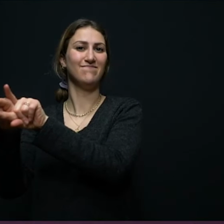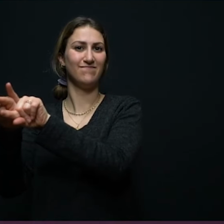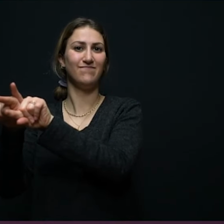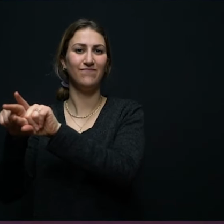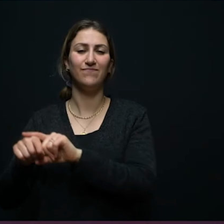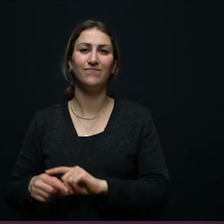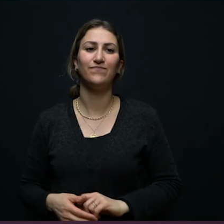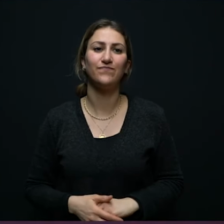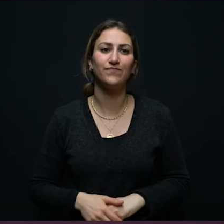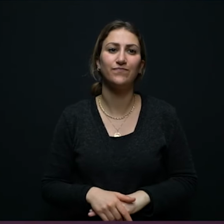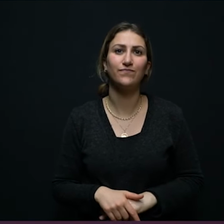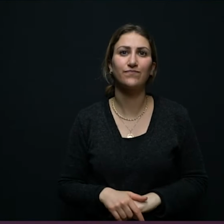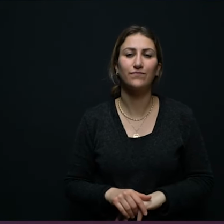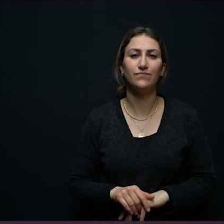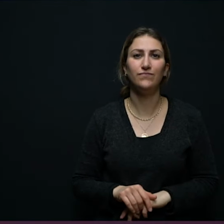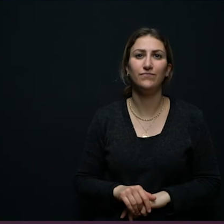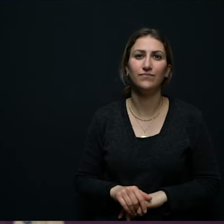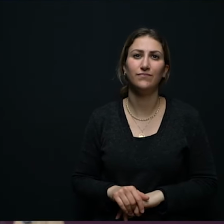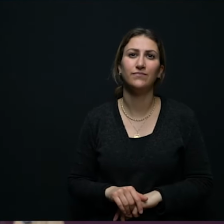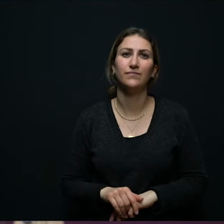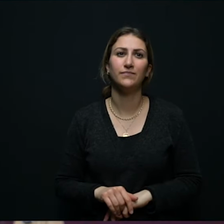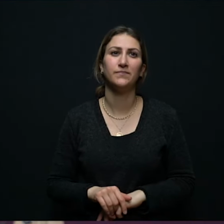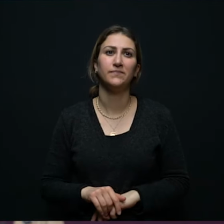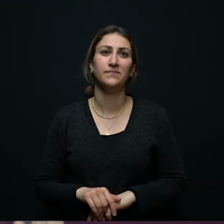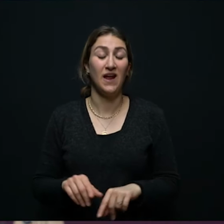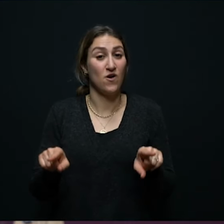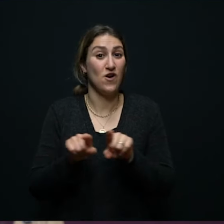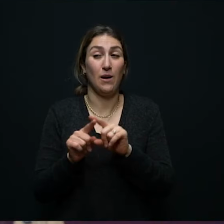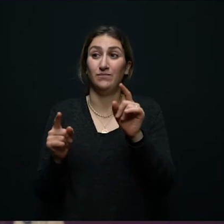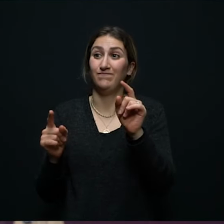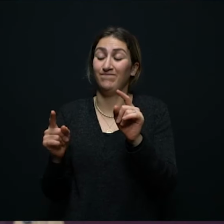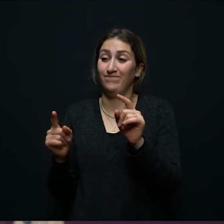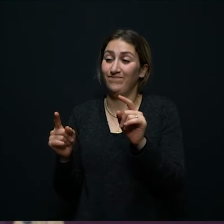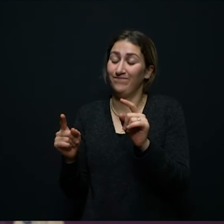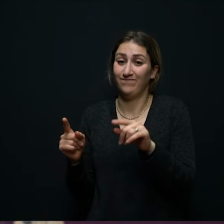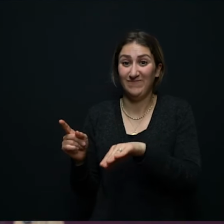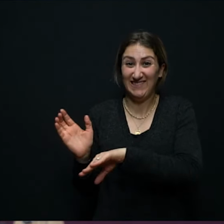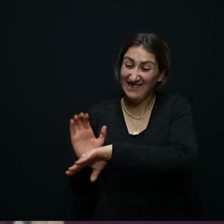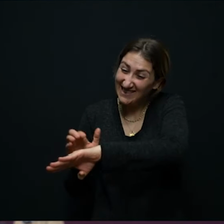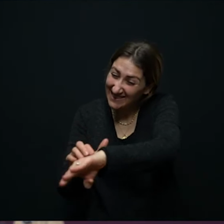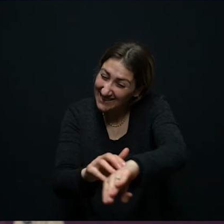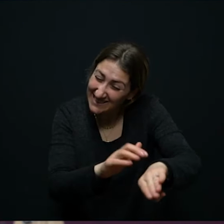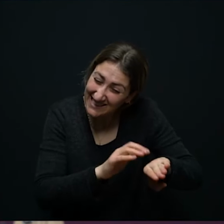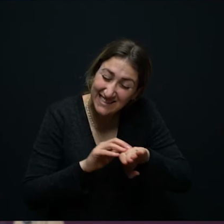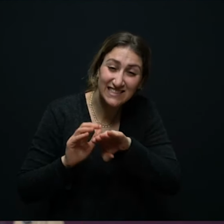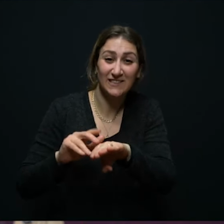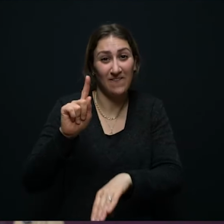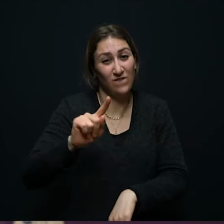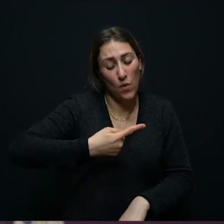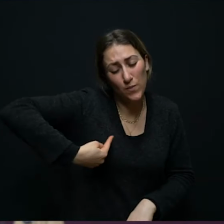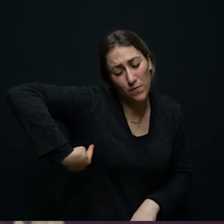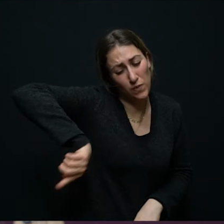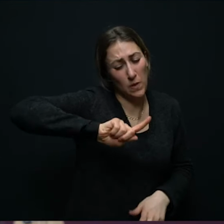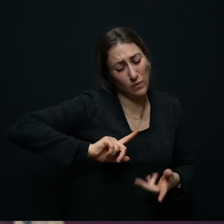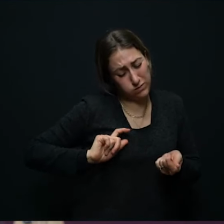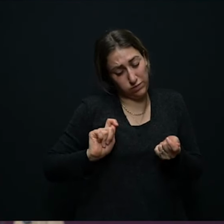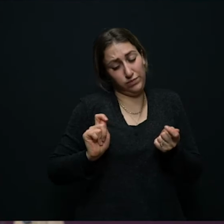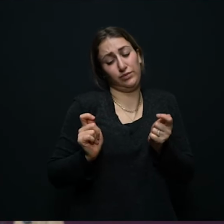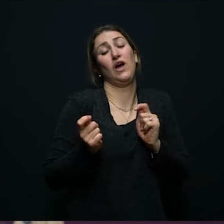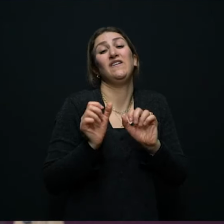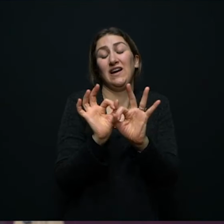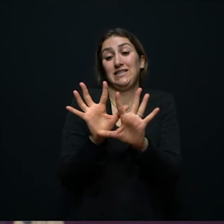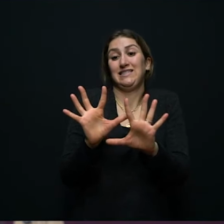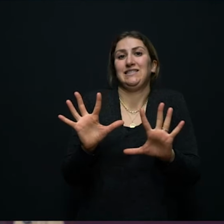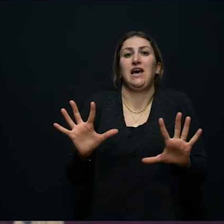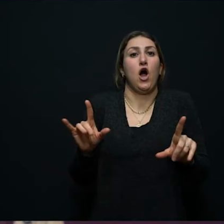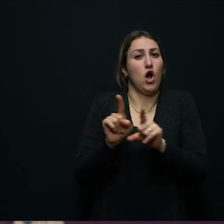c'est un appel à lui appartenir être sain c'est un appel appartenir à dieu c'est un appel à être aimé par dieu c'est un